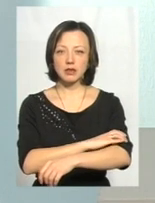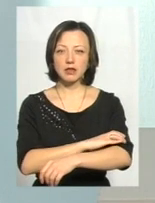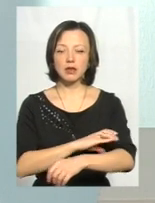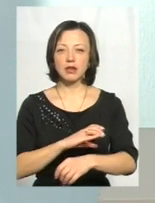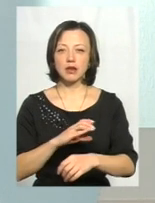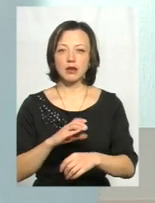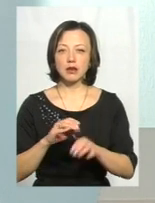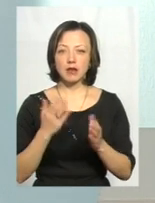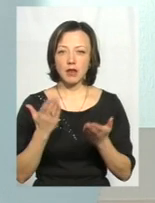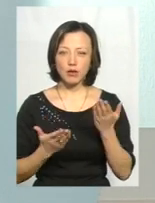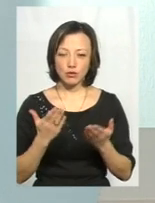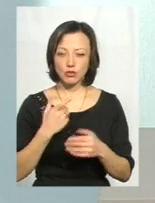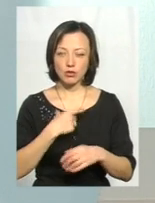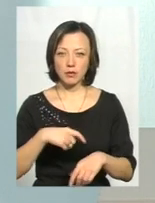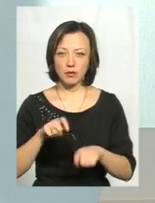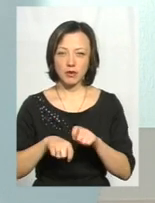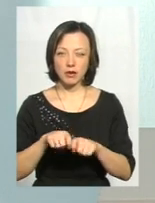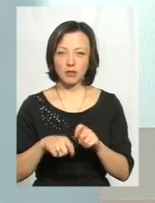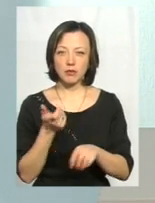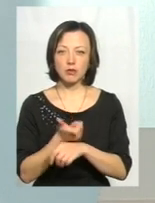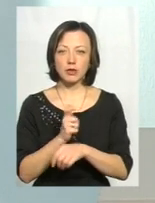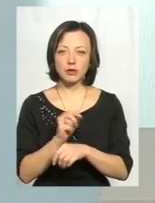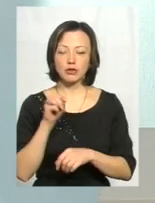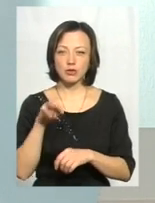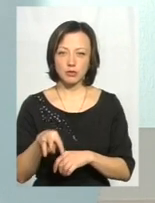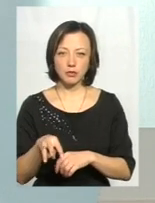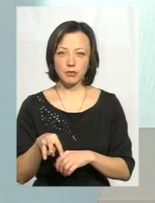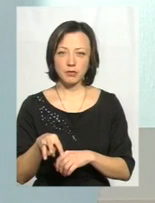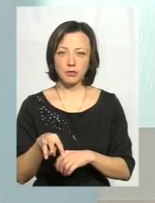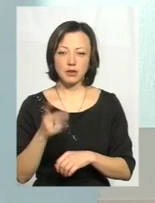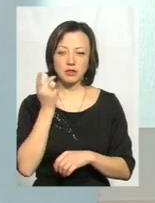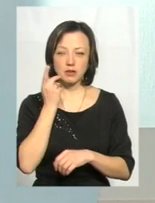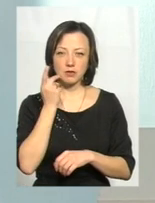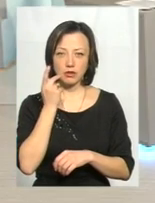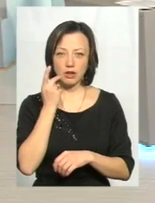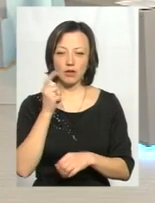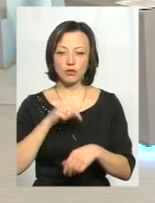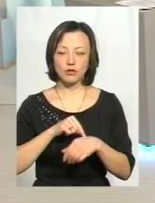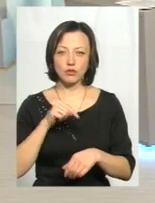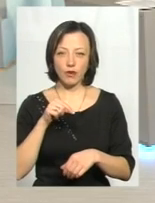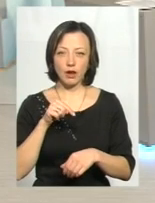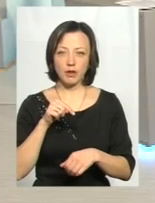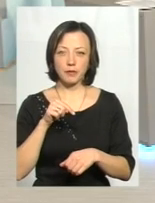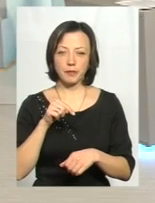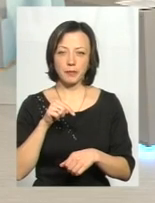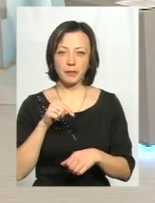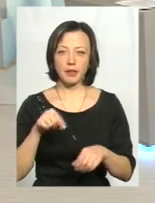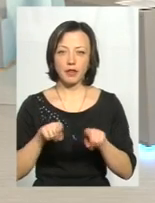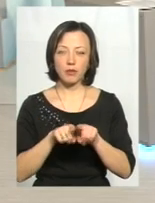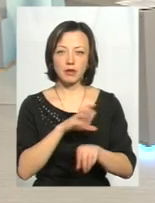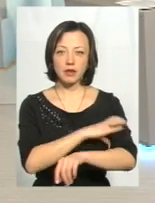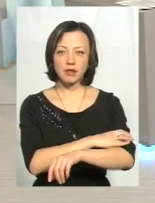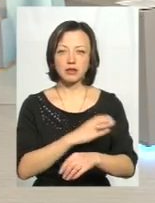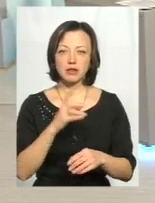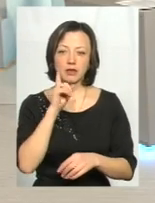тиску артеріального, якщо вона собі поміряла, будуть більше, ніж в неї зазвичай, коли вона відчуває при такому тиску